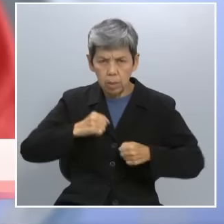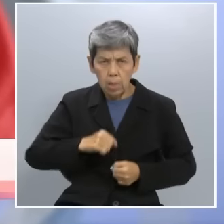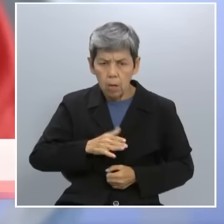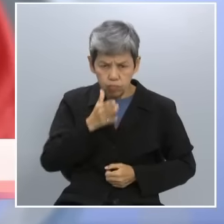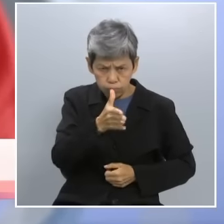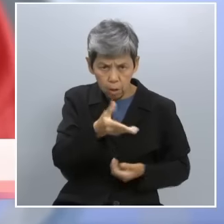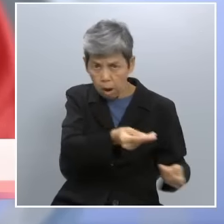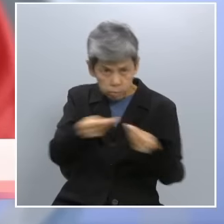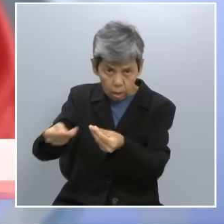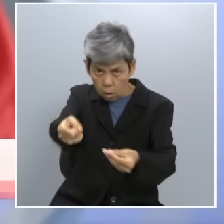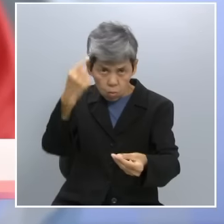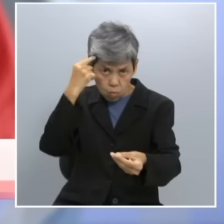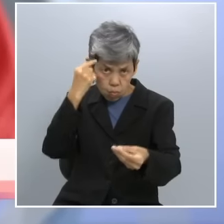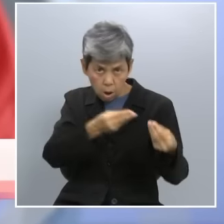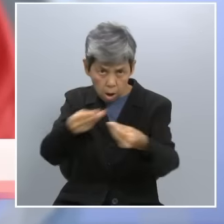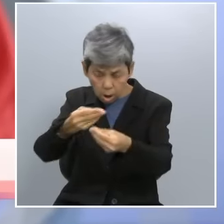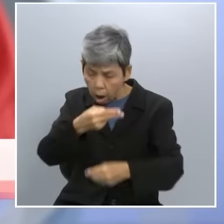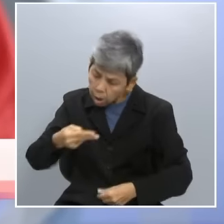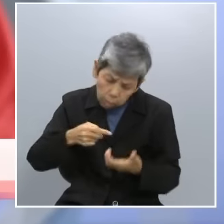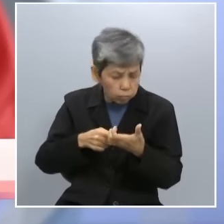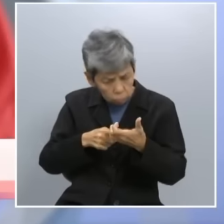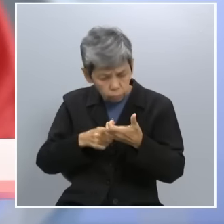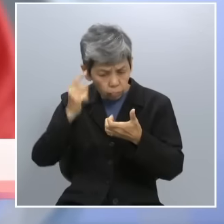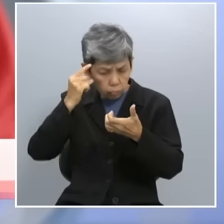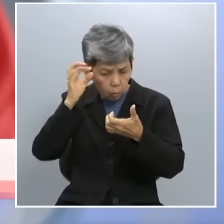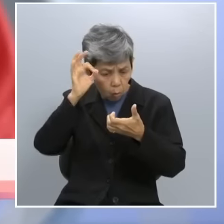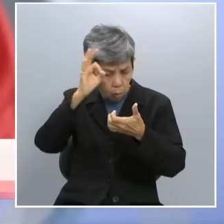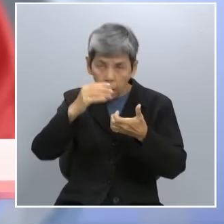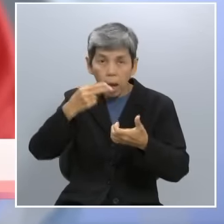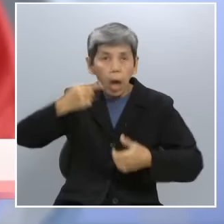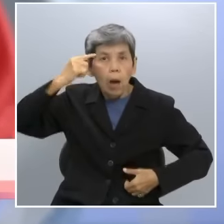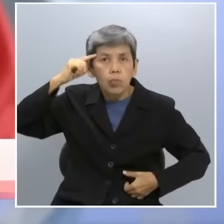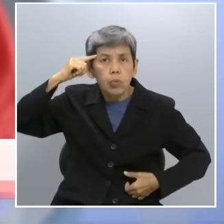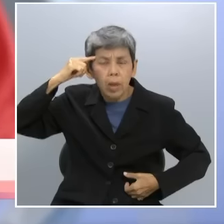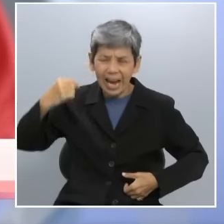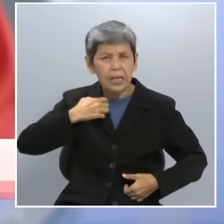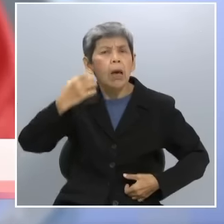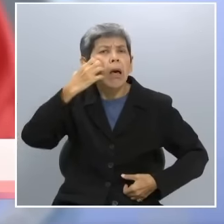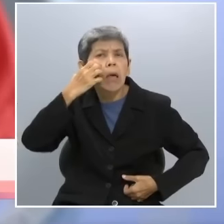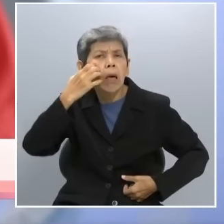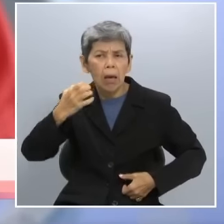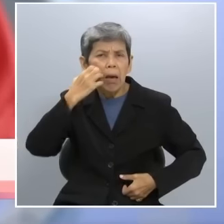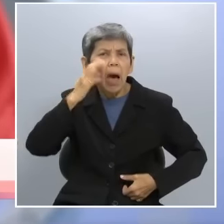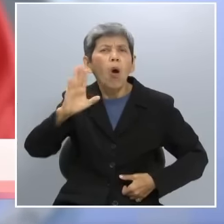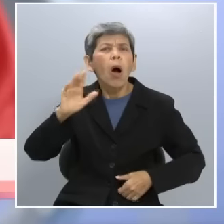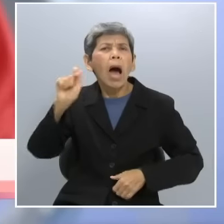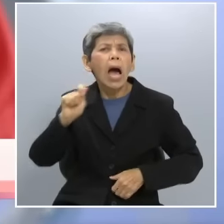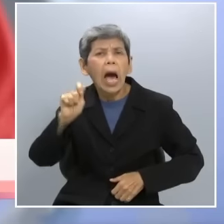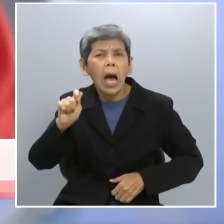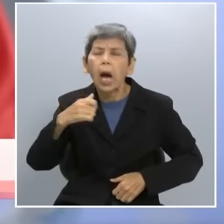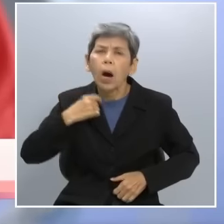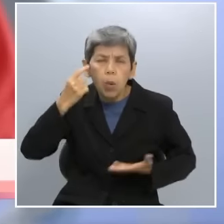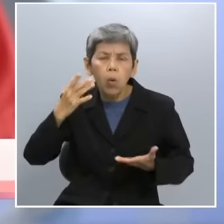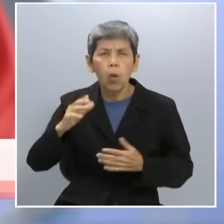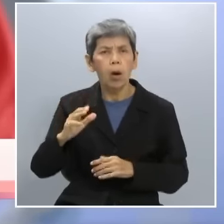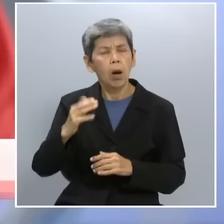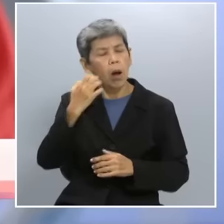อ่าให้เนี่ยเตรียมไว้หมดเลยนะนี่แล้วหลังจากนั้นเนี่ยเขาก็ไม่รู้ไงคือก็คิดเป็นอาเพราะมันไลนของอาเขอ่ะค่ะใช่มั้ยฮะ